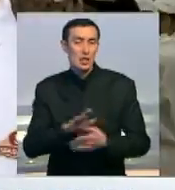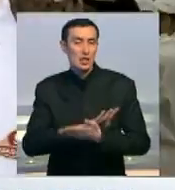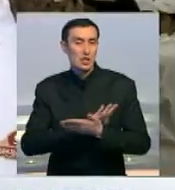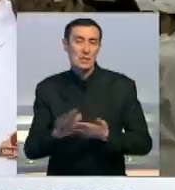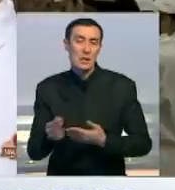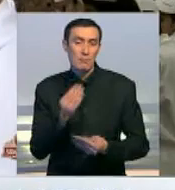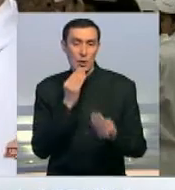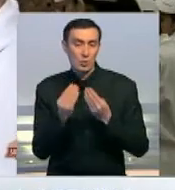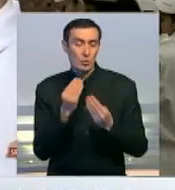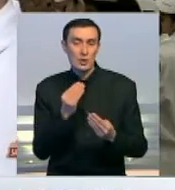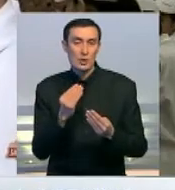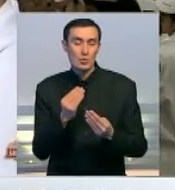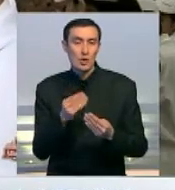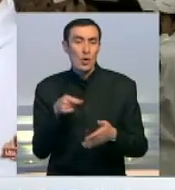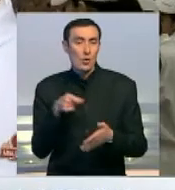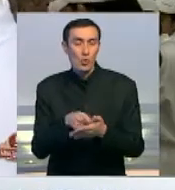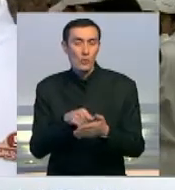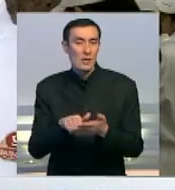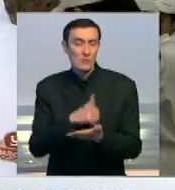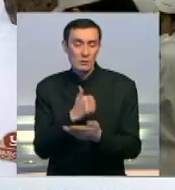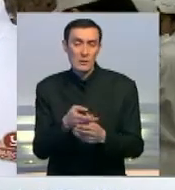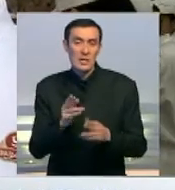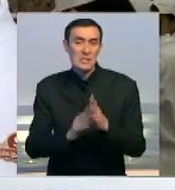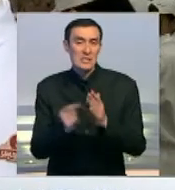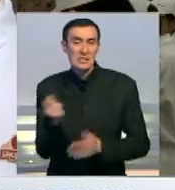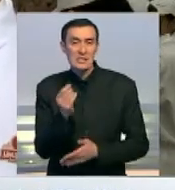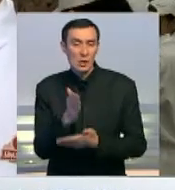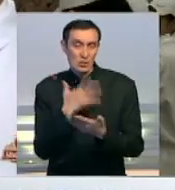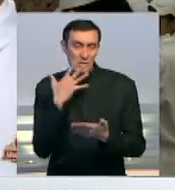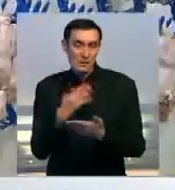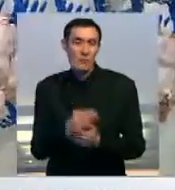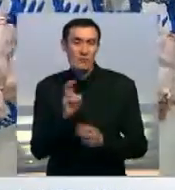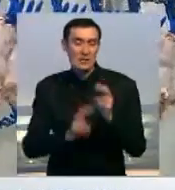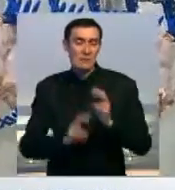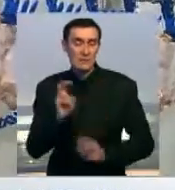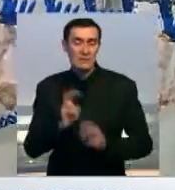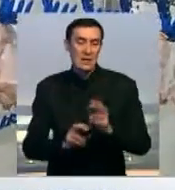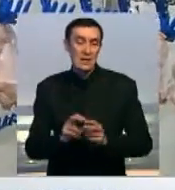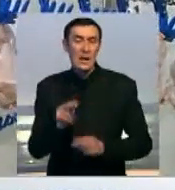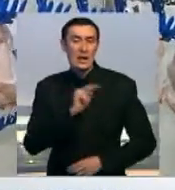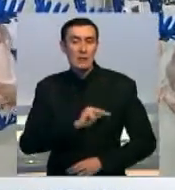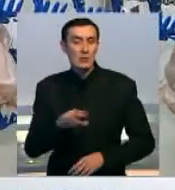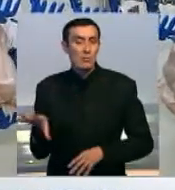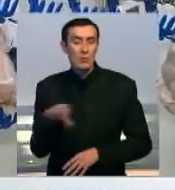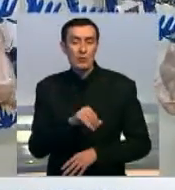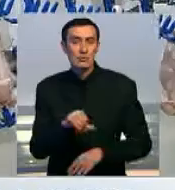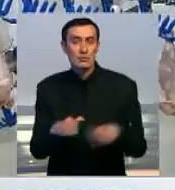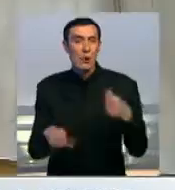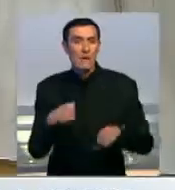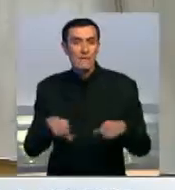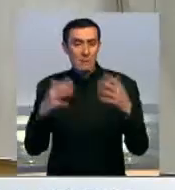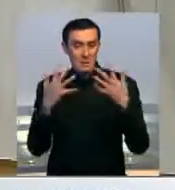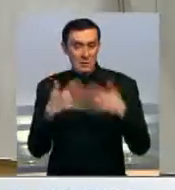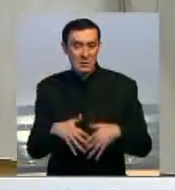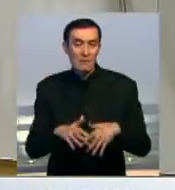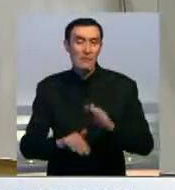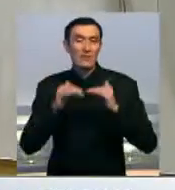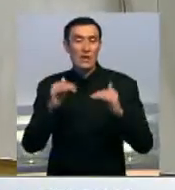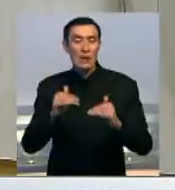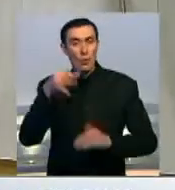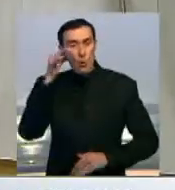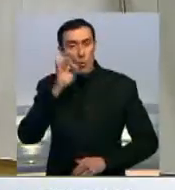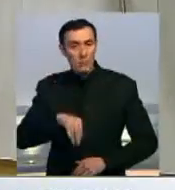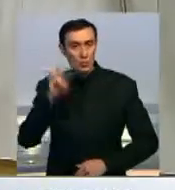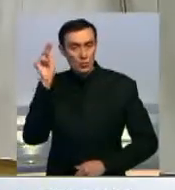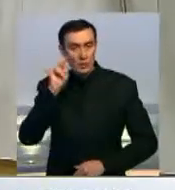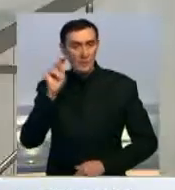так как кормом основным является зерно, выращенное в Западно-Казахстанской области. Все процессы автоматизированы, поэтому специалисты повышали квалификацию за